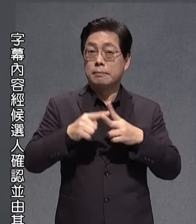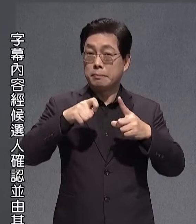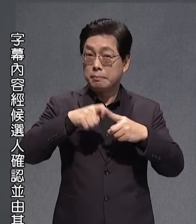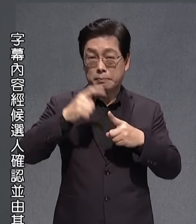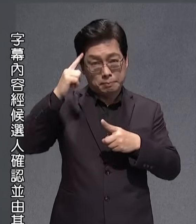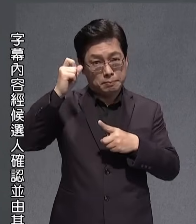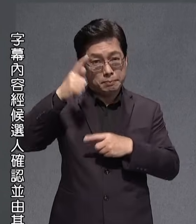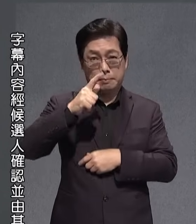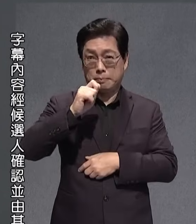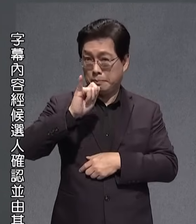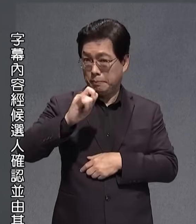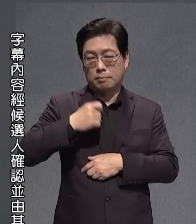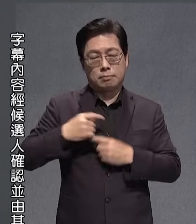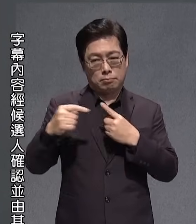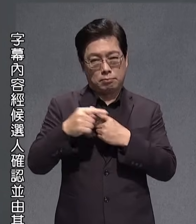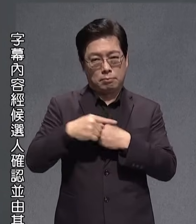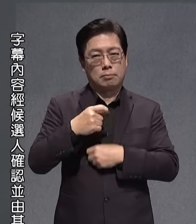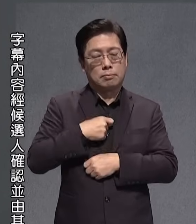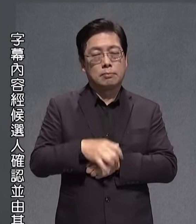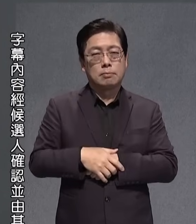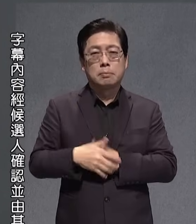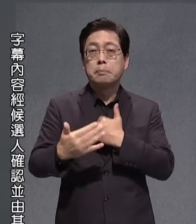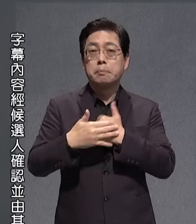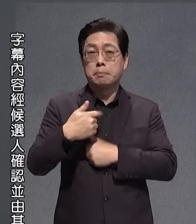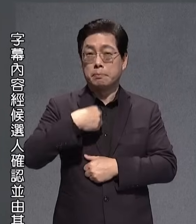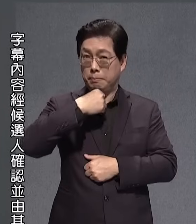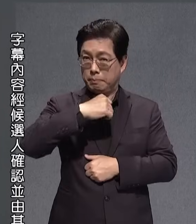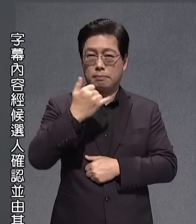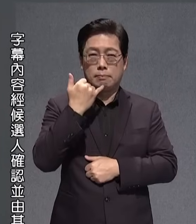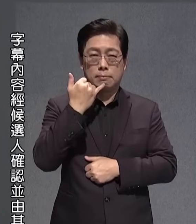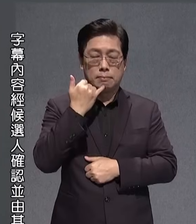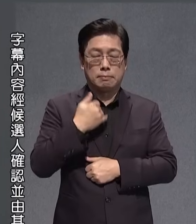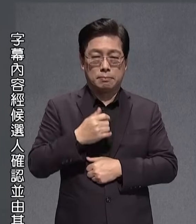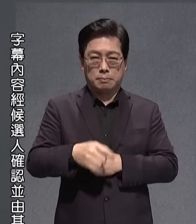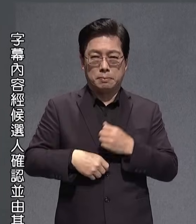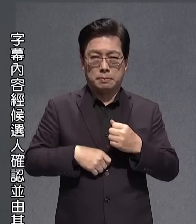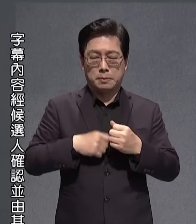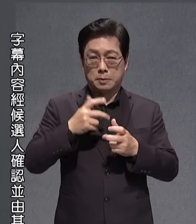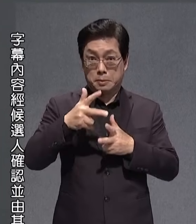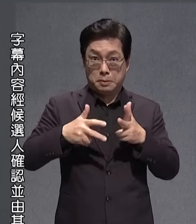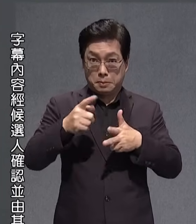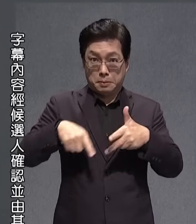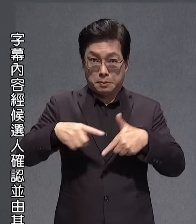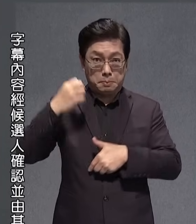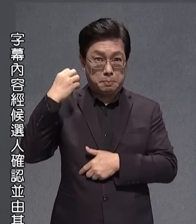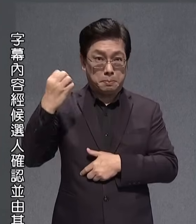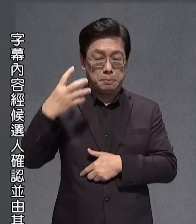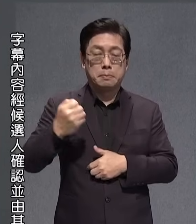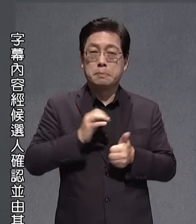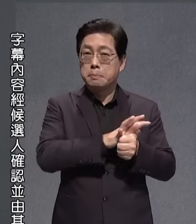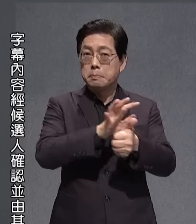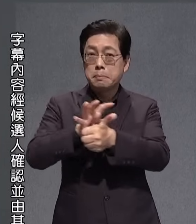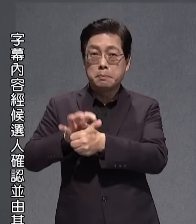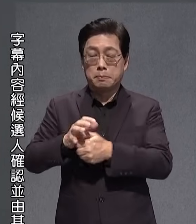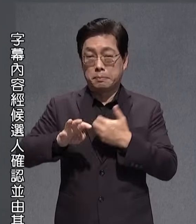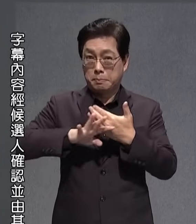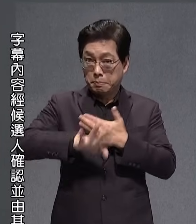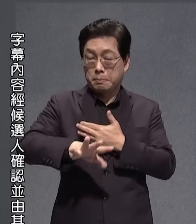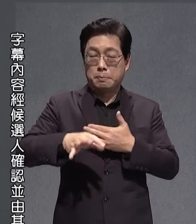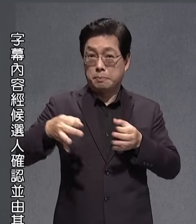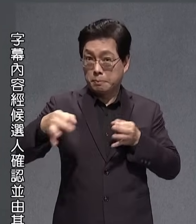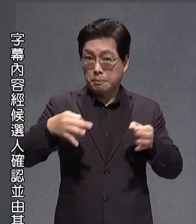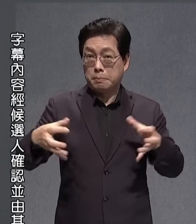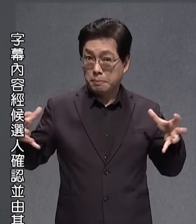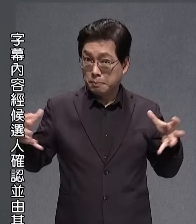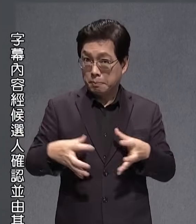智慧，人工智慧让台湾能够成为产业化， 在帮助其他的产业，让产业